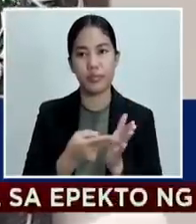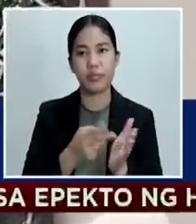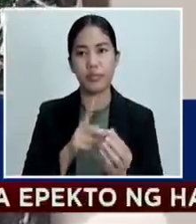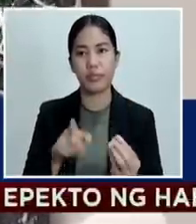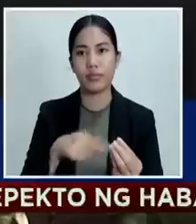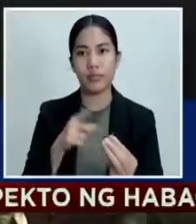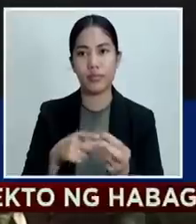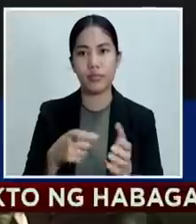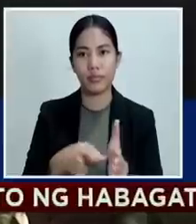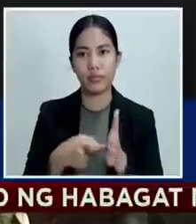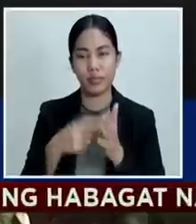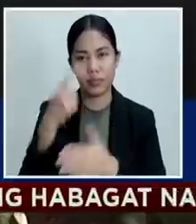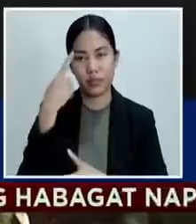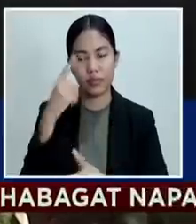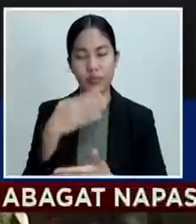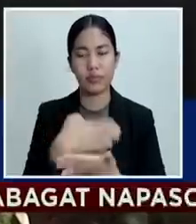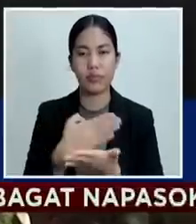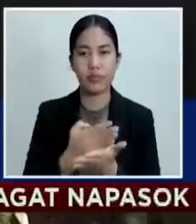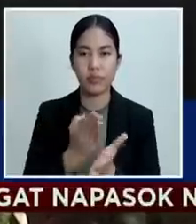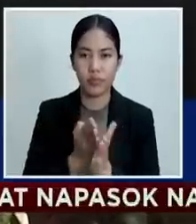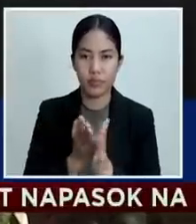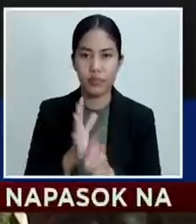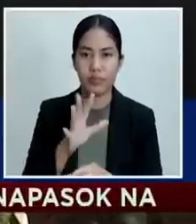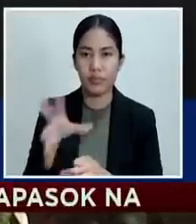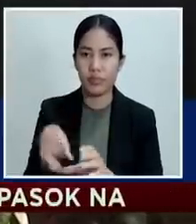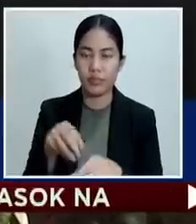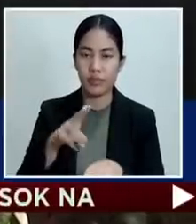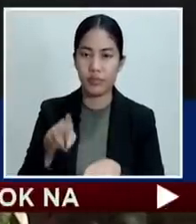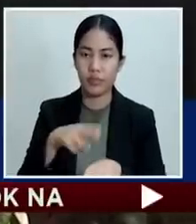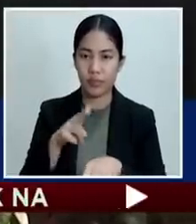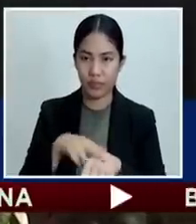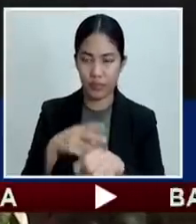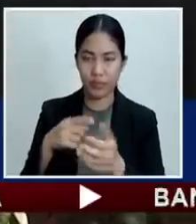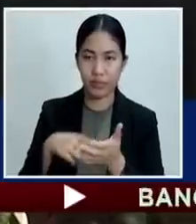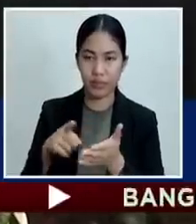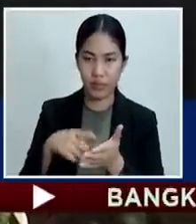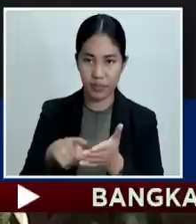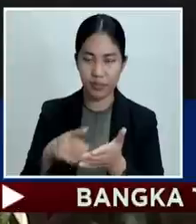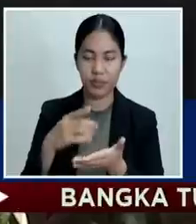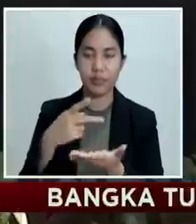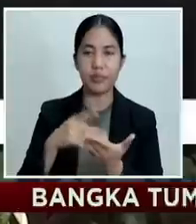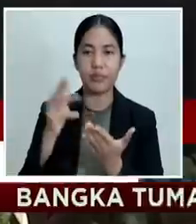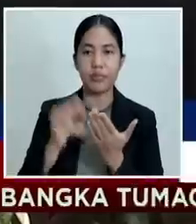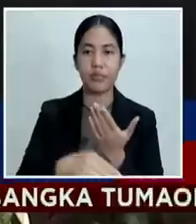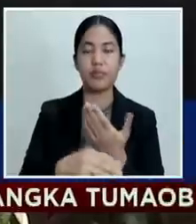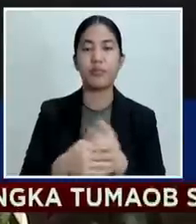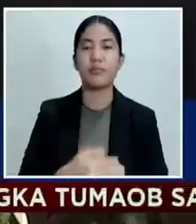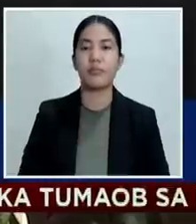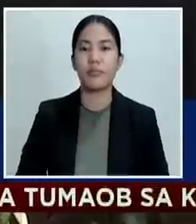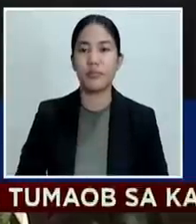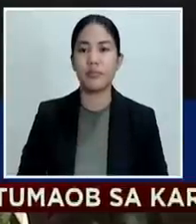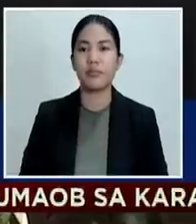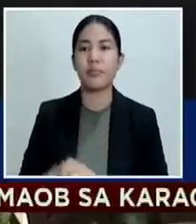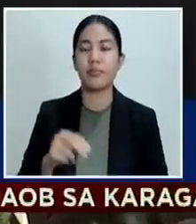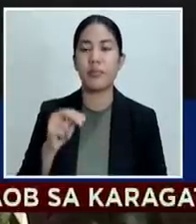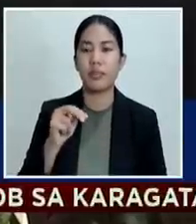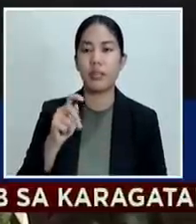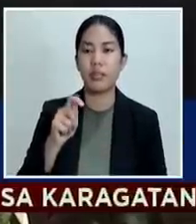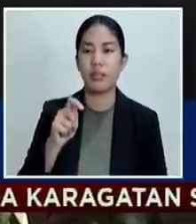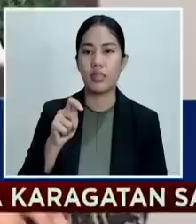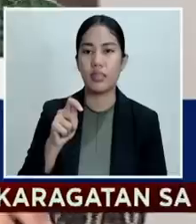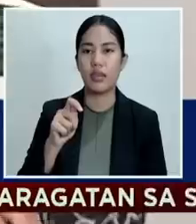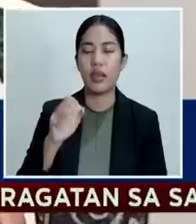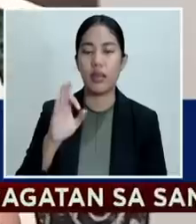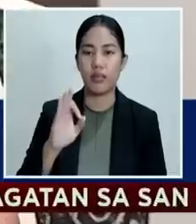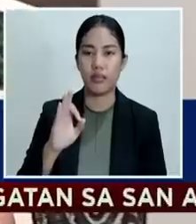for these funds. Kabilang pa rin sa National Expenditure Program ang National Task Force to End Local Communist Armed Conflict o